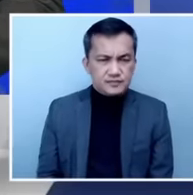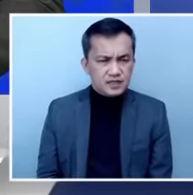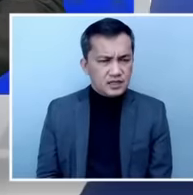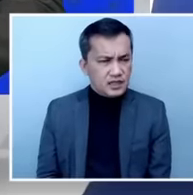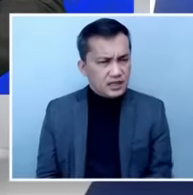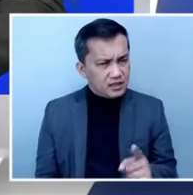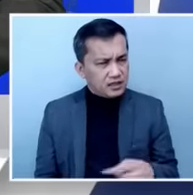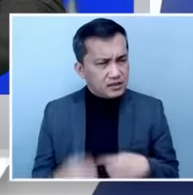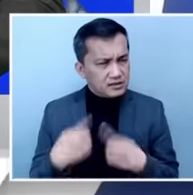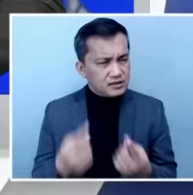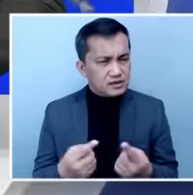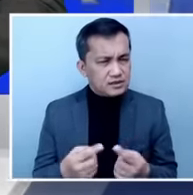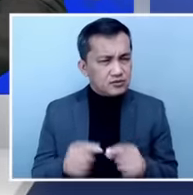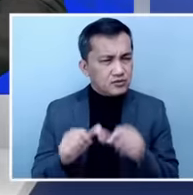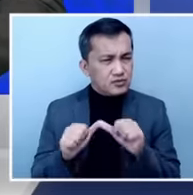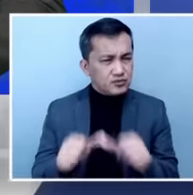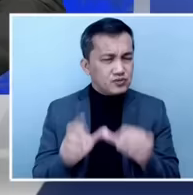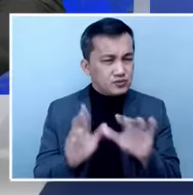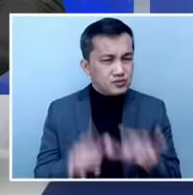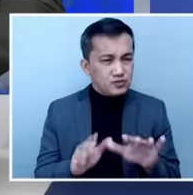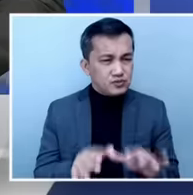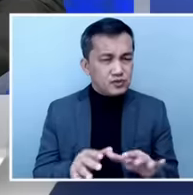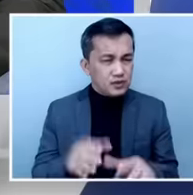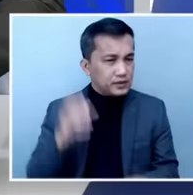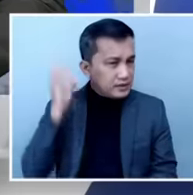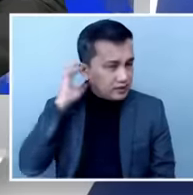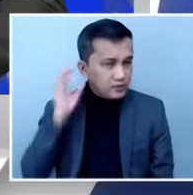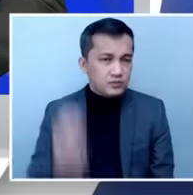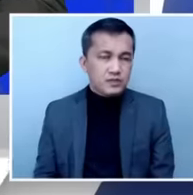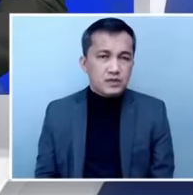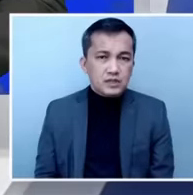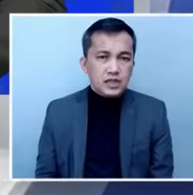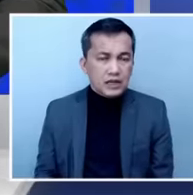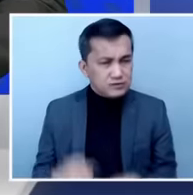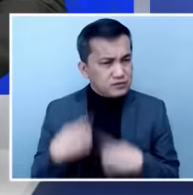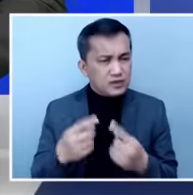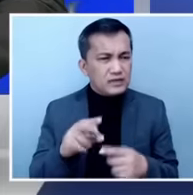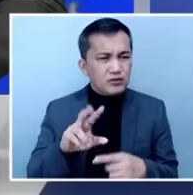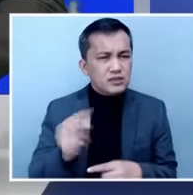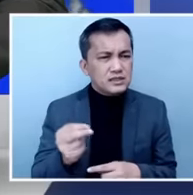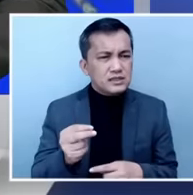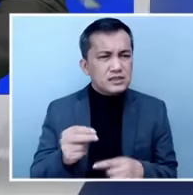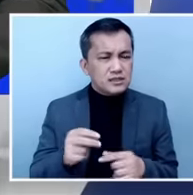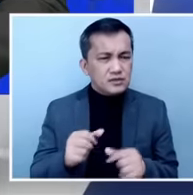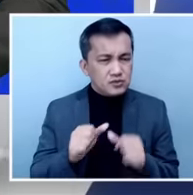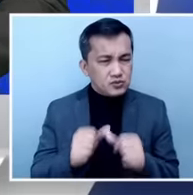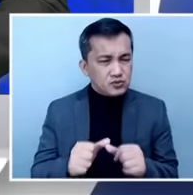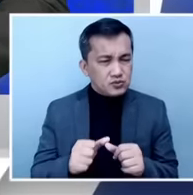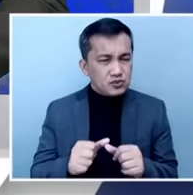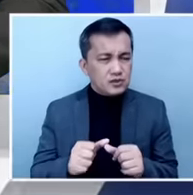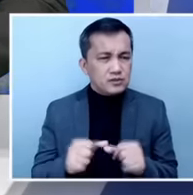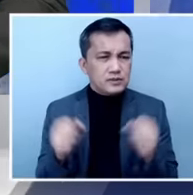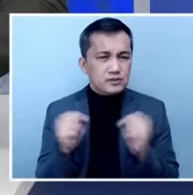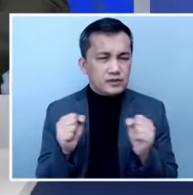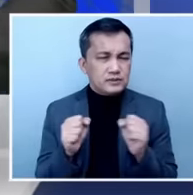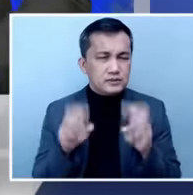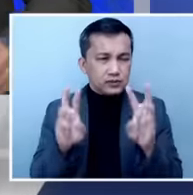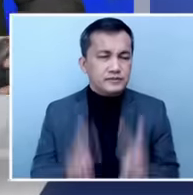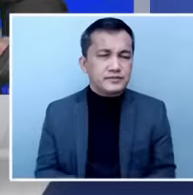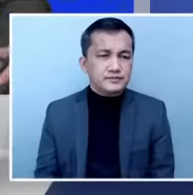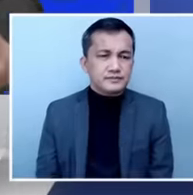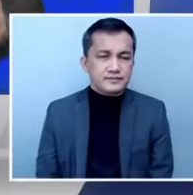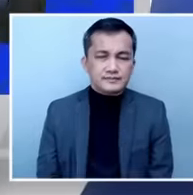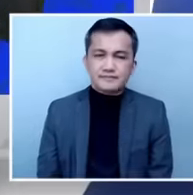kailan magiging maulan pa ang Mindanao at hanggang kailan din mararanasan ang malamig na panahon?